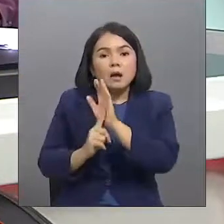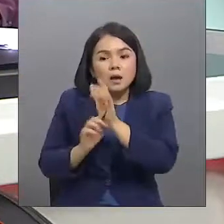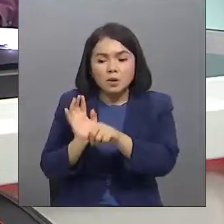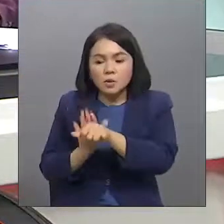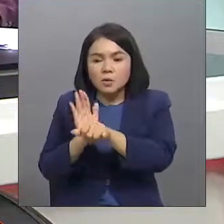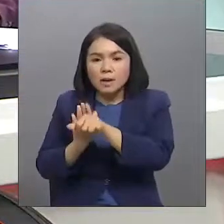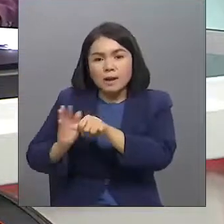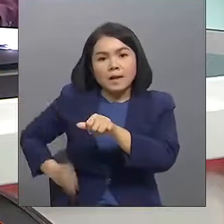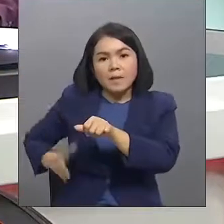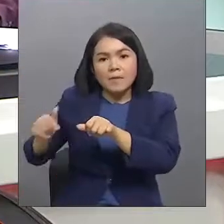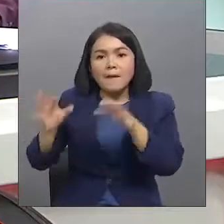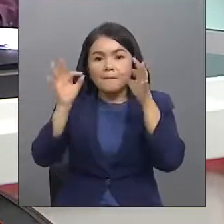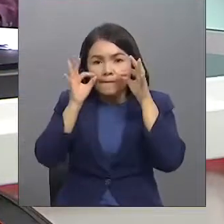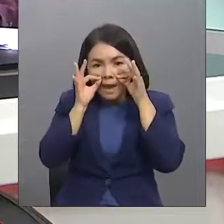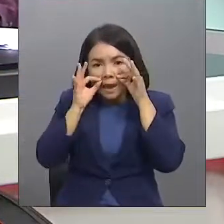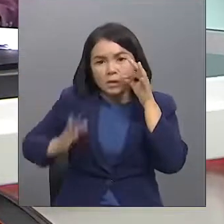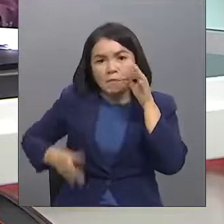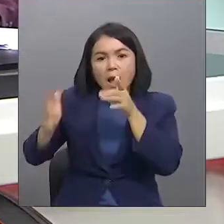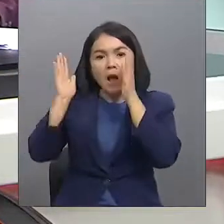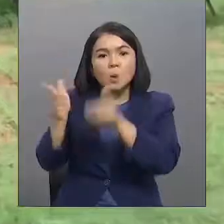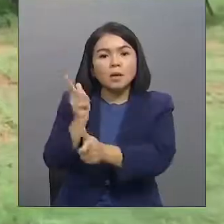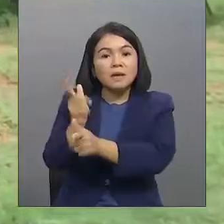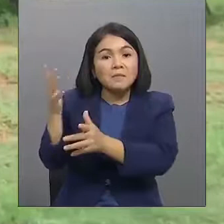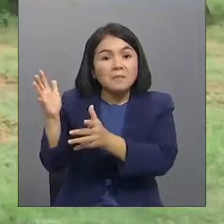แก้ปัญหาสุนัขและแมวจรจัดของจังหวัดเชียงใหม่ค่ะ